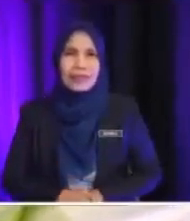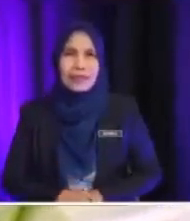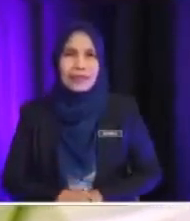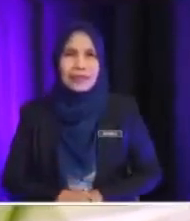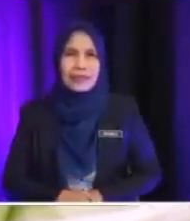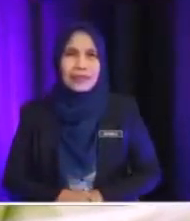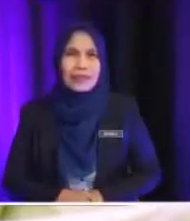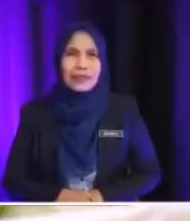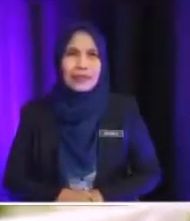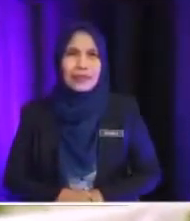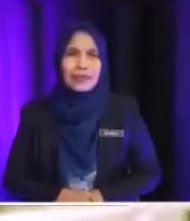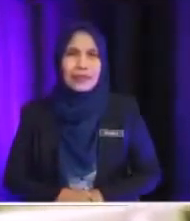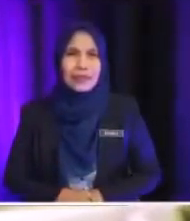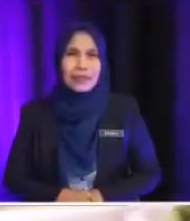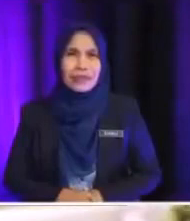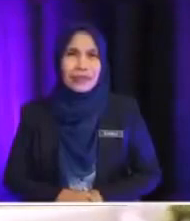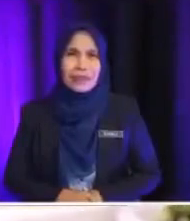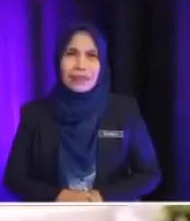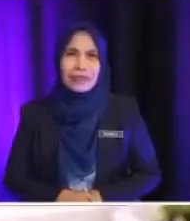Okey.